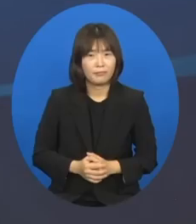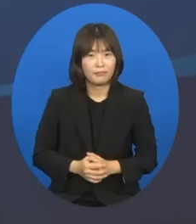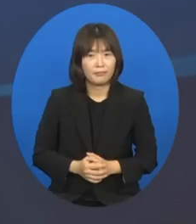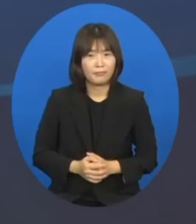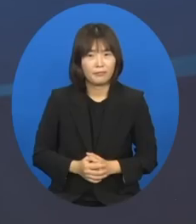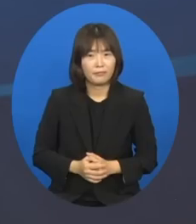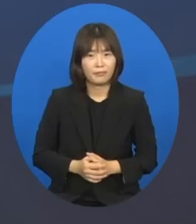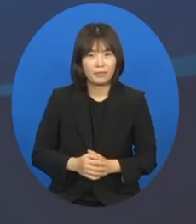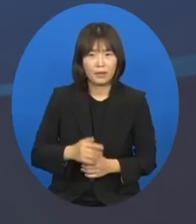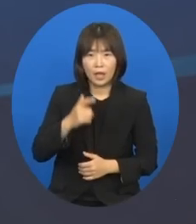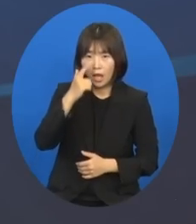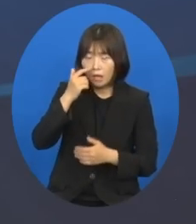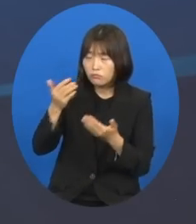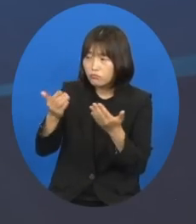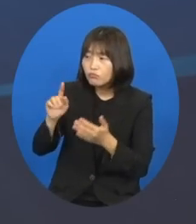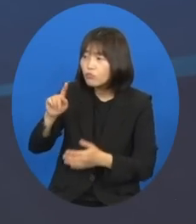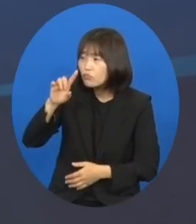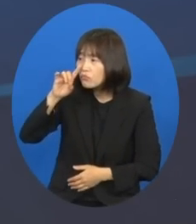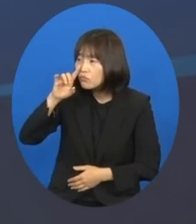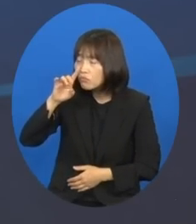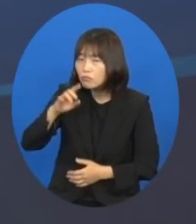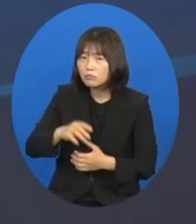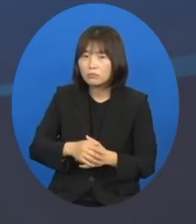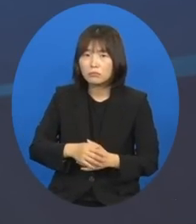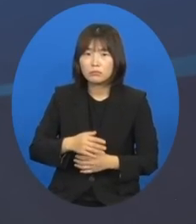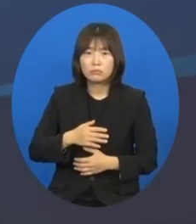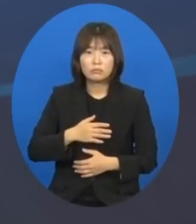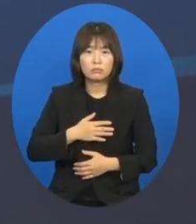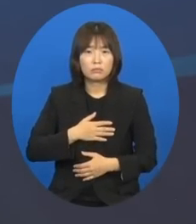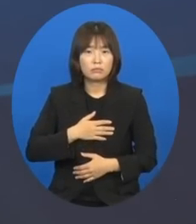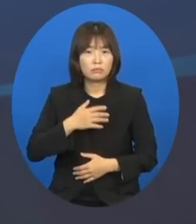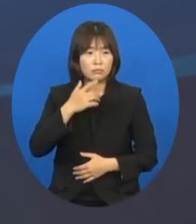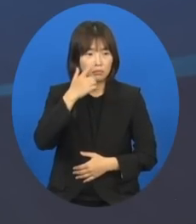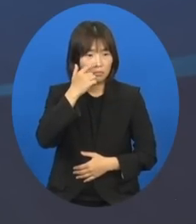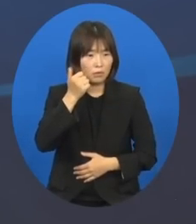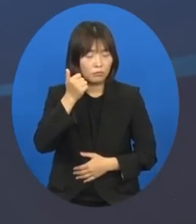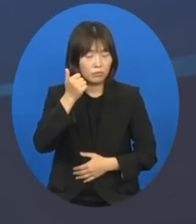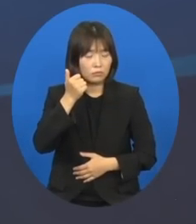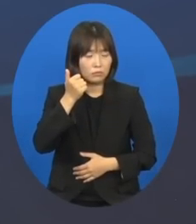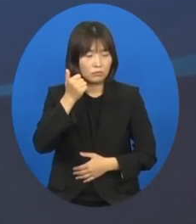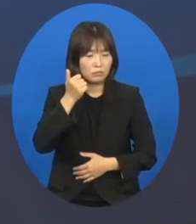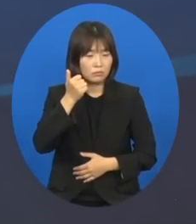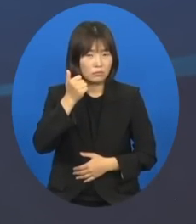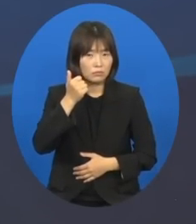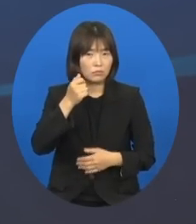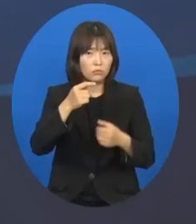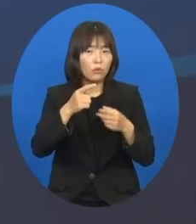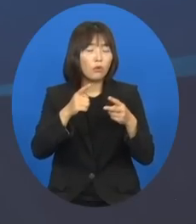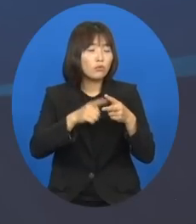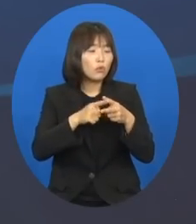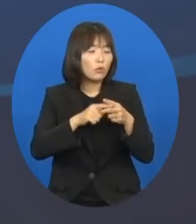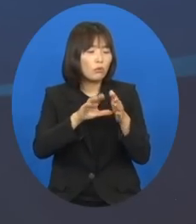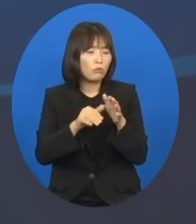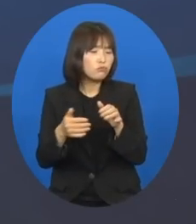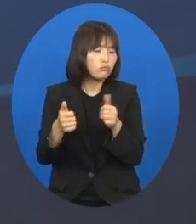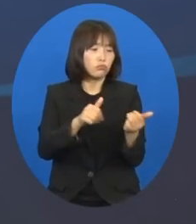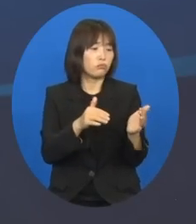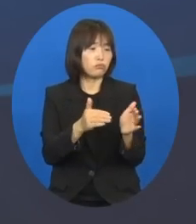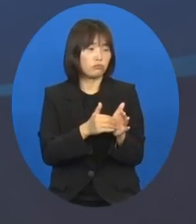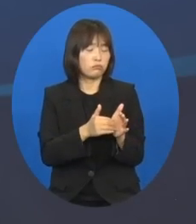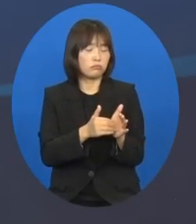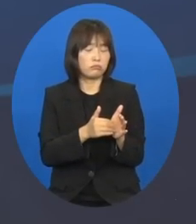아버지가 뭐 하시는 분이에요 우리 아버지 저 국민학교 때 돌아가셨는데요 그러더라고요 초등학교 때 돌아가셨다는